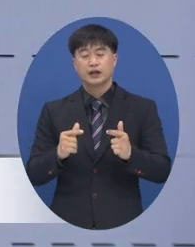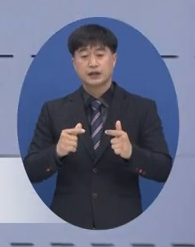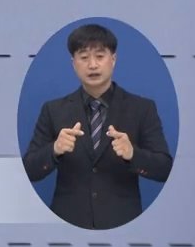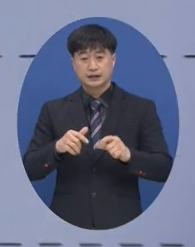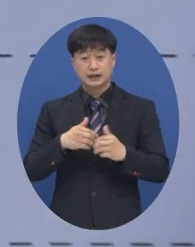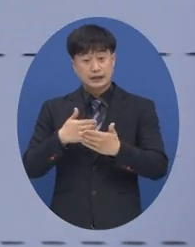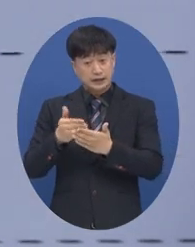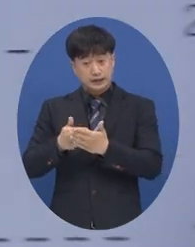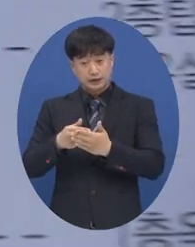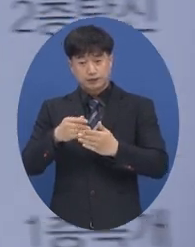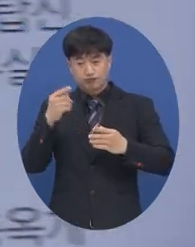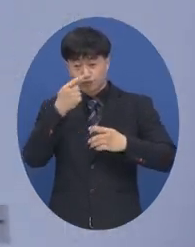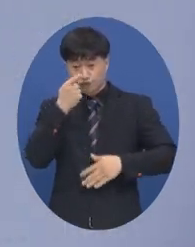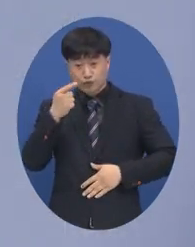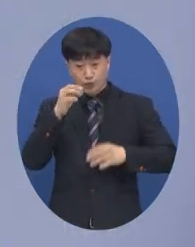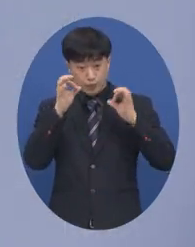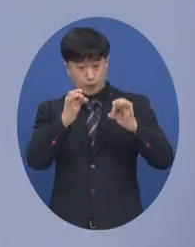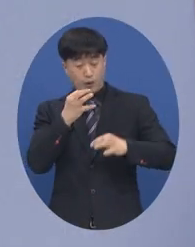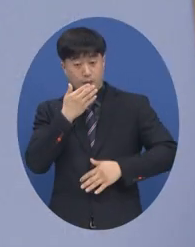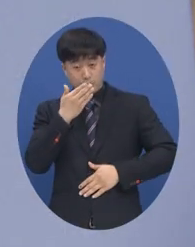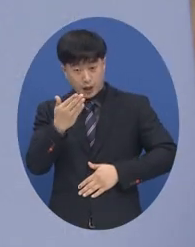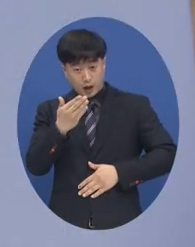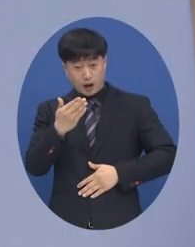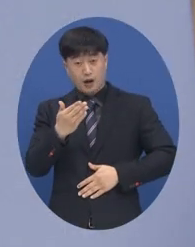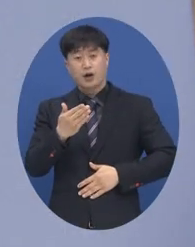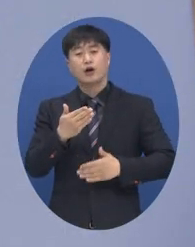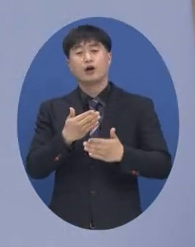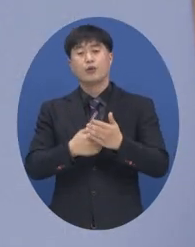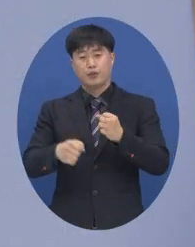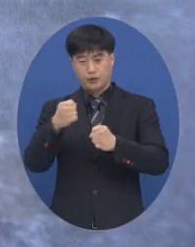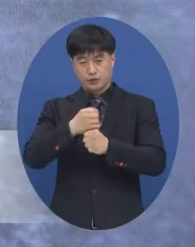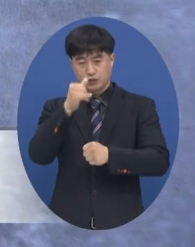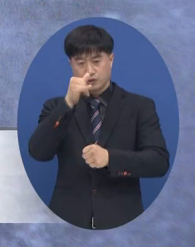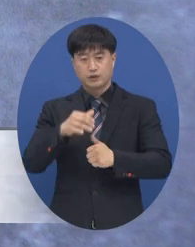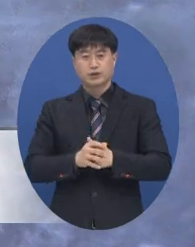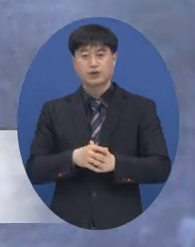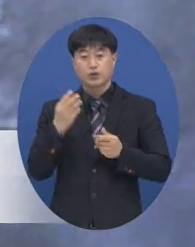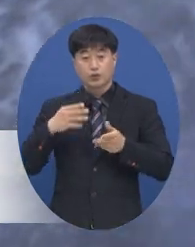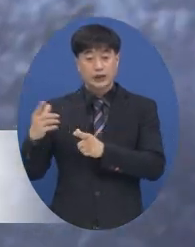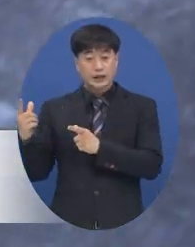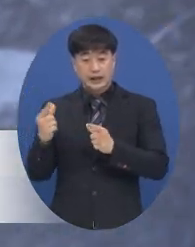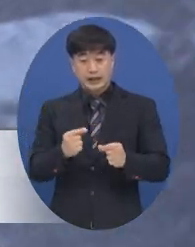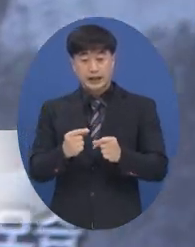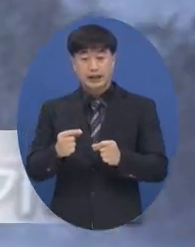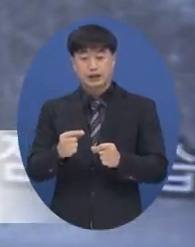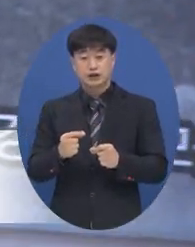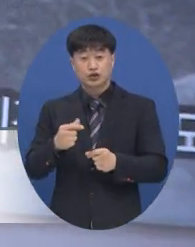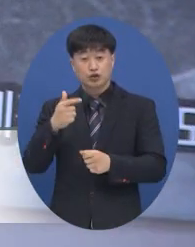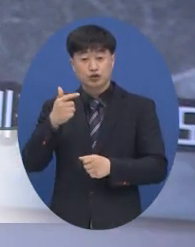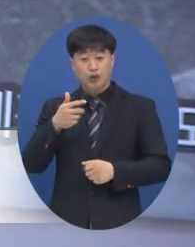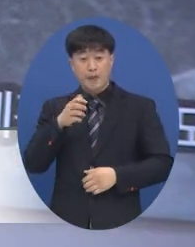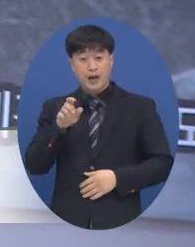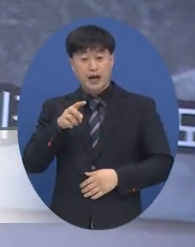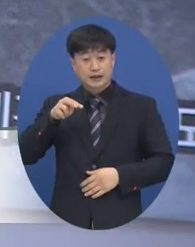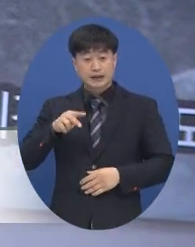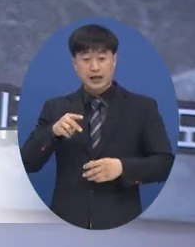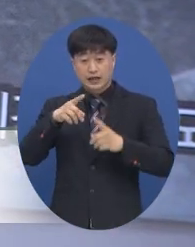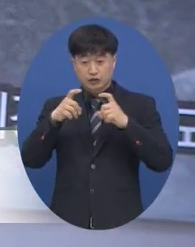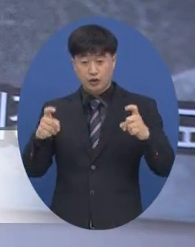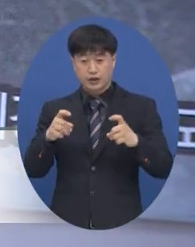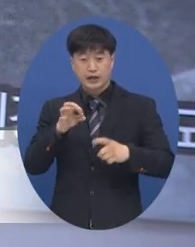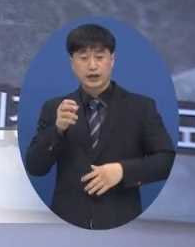시각적으로 문화재 원형이 구현돼 있다 는 게 특징입니다 경기도가 이렇게 여주 파서 선과 양주 회암사지